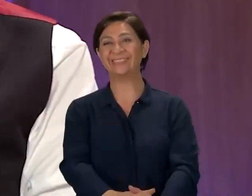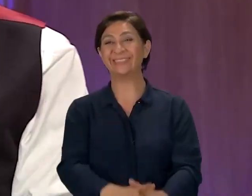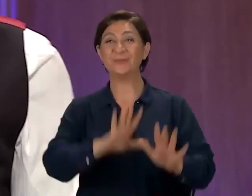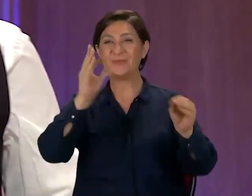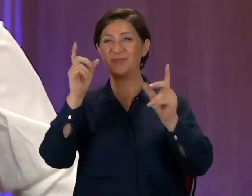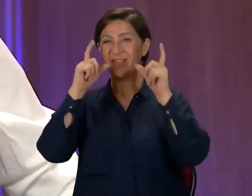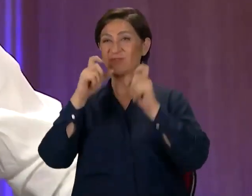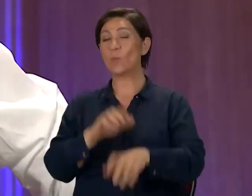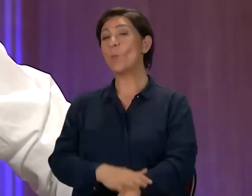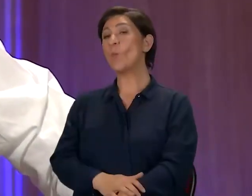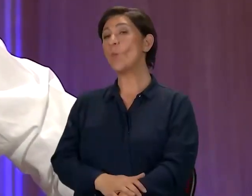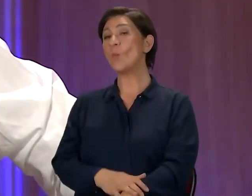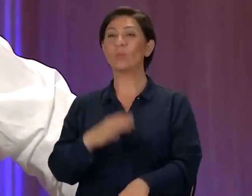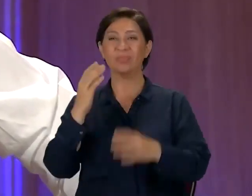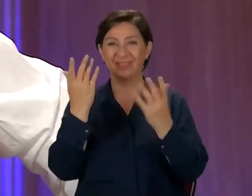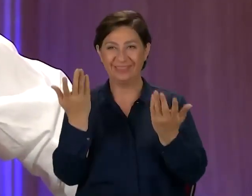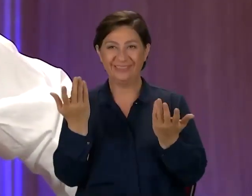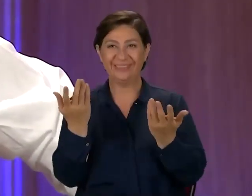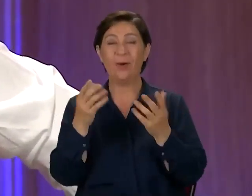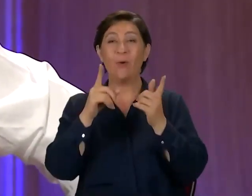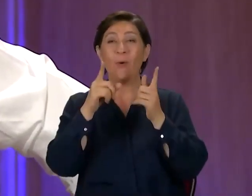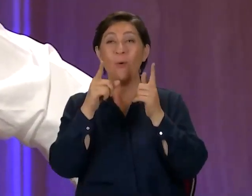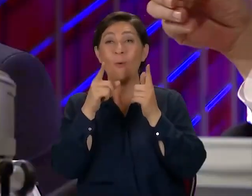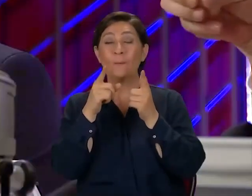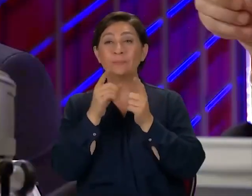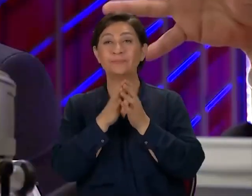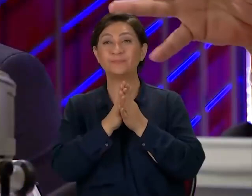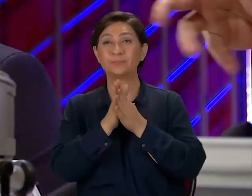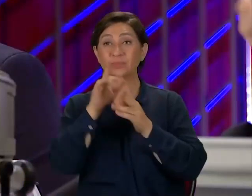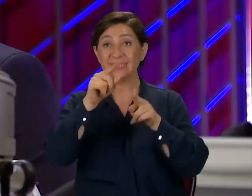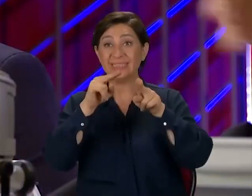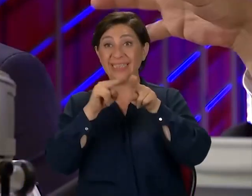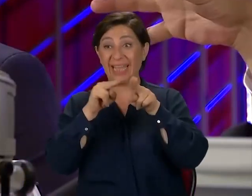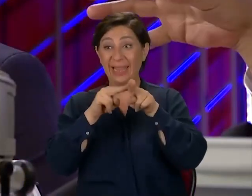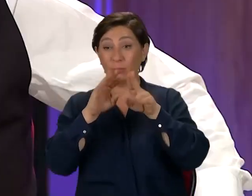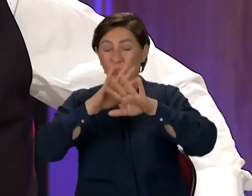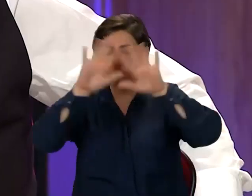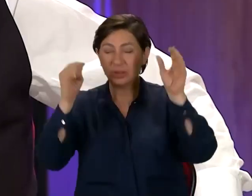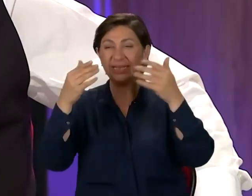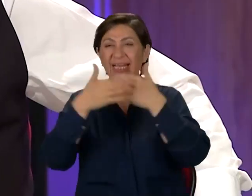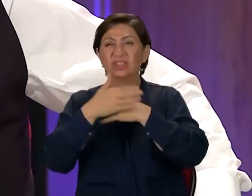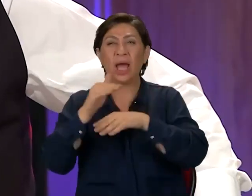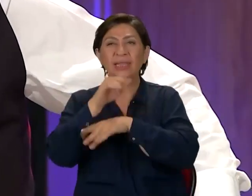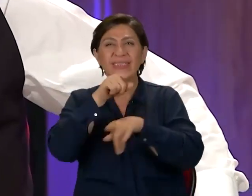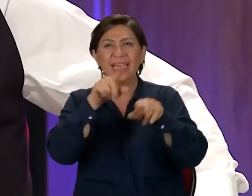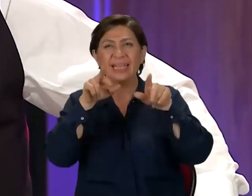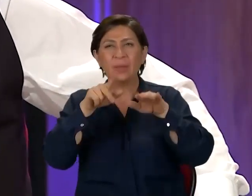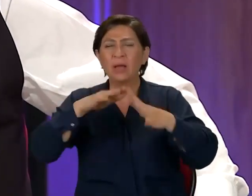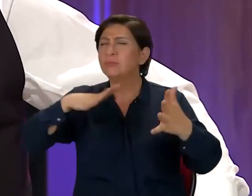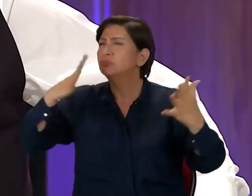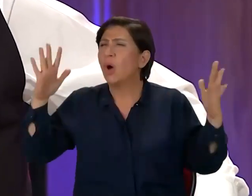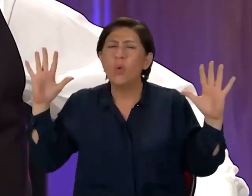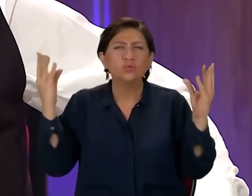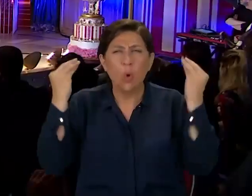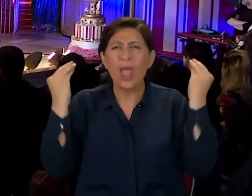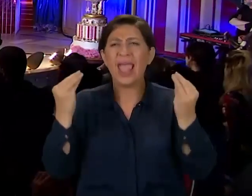Bütün fotoğrafları böyle çektiriyor. Yani mesela o Kenan bütün gece hayatını aynen senin gibi darmadağın